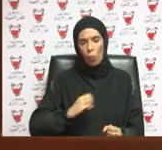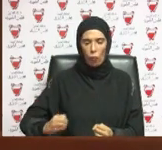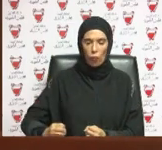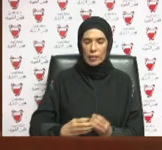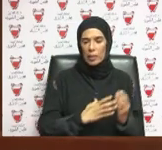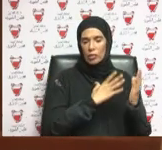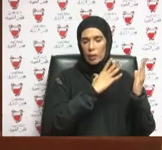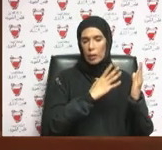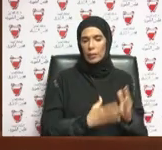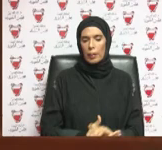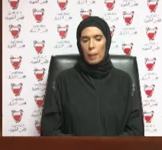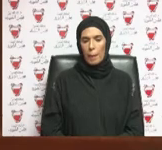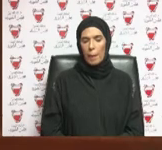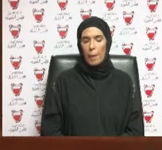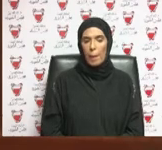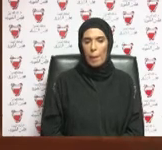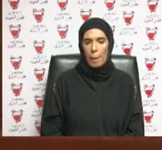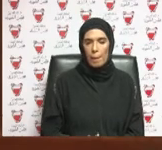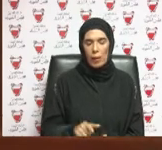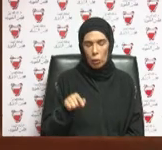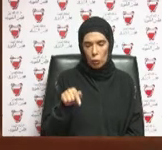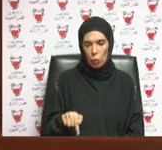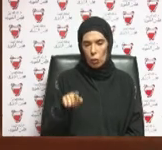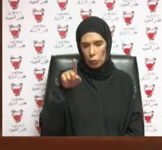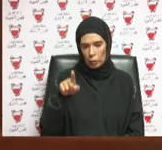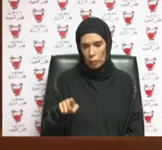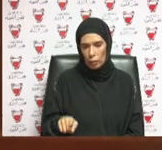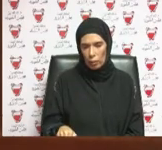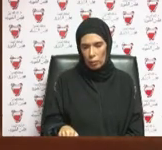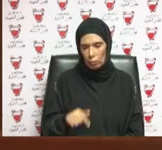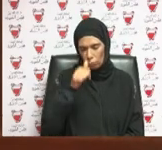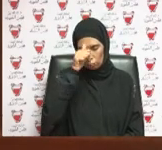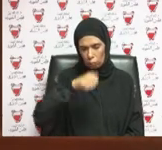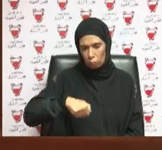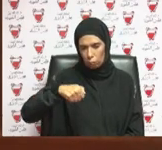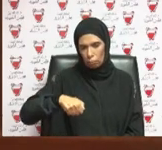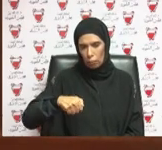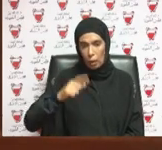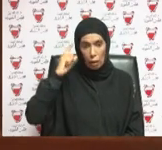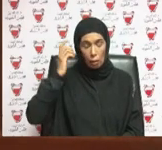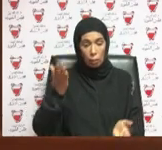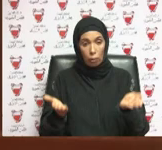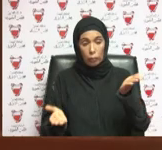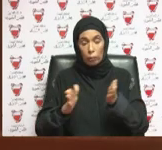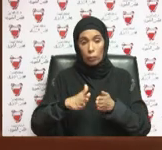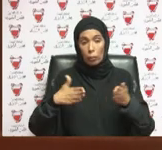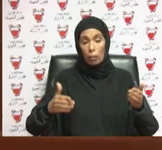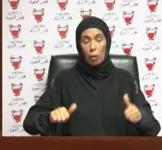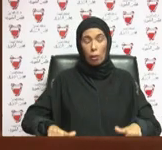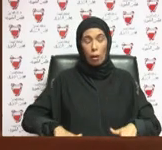فسيح جناته. إننا نقف اليوم لننعي وفاة قائد حكيم ورجل ملأ سجل حياته